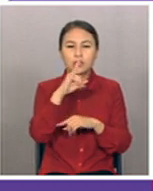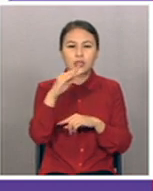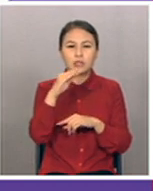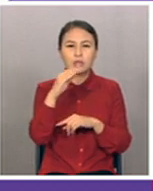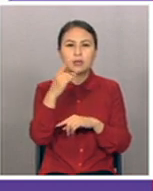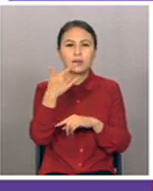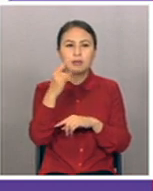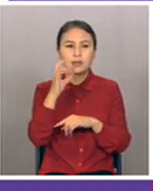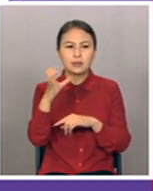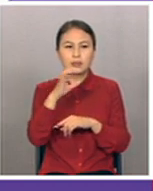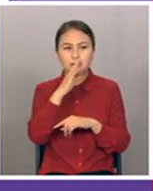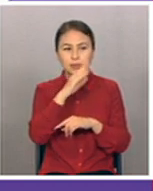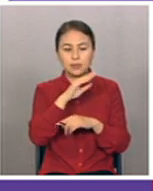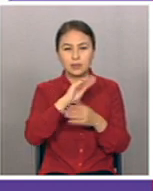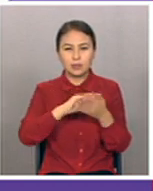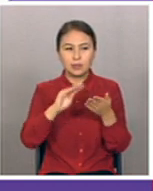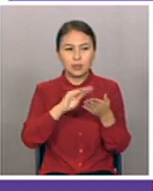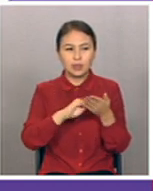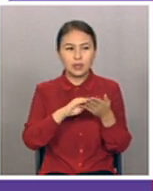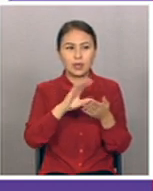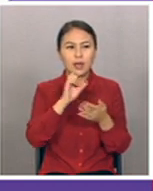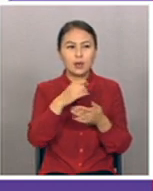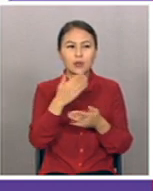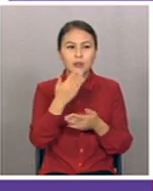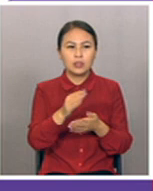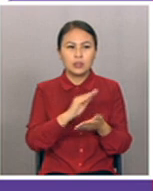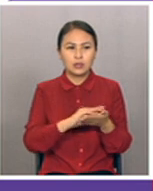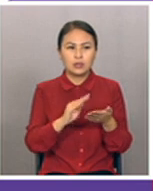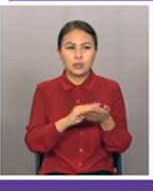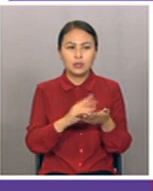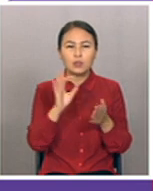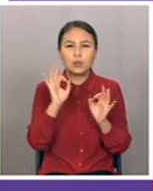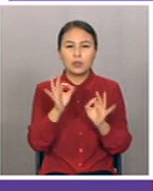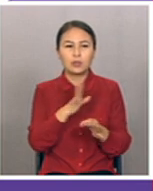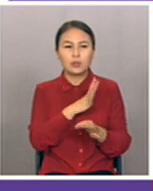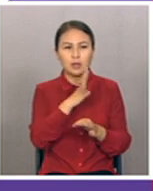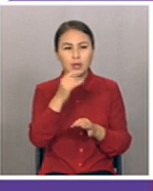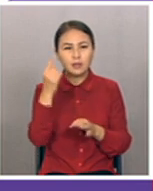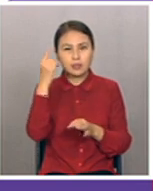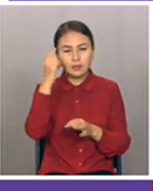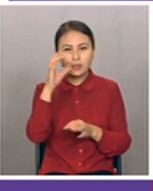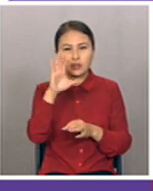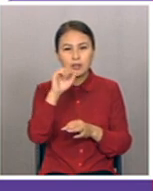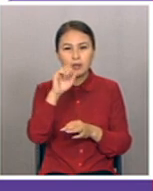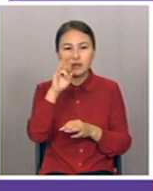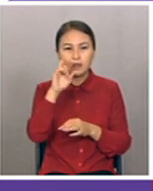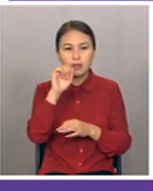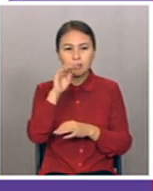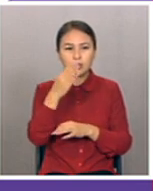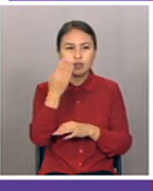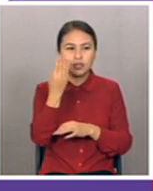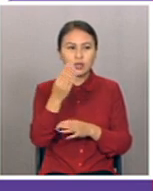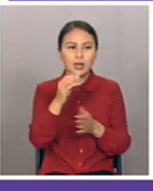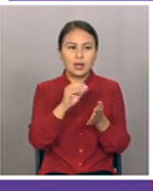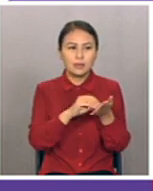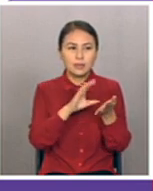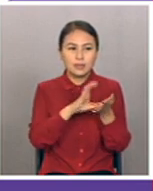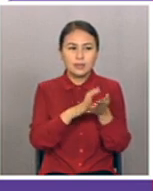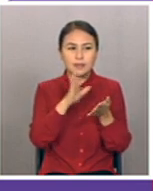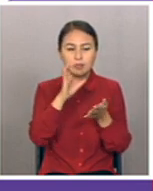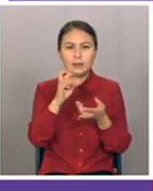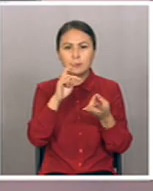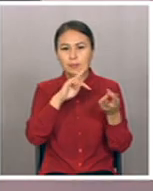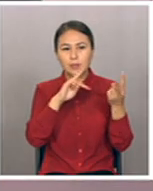деп жазыпты. Әй, осының жазғаны дұрыс болар деп ойлаған сана, шы әріпін сыға